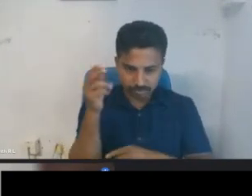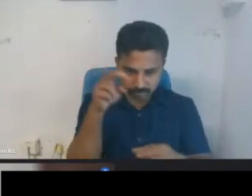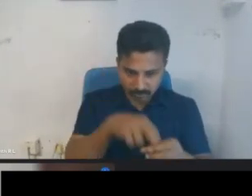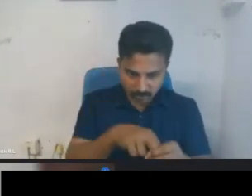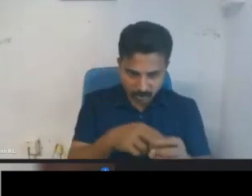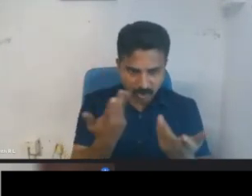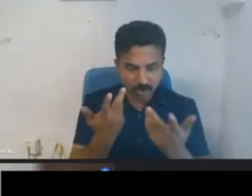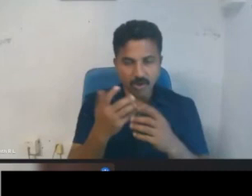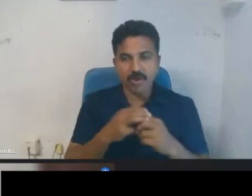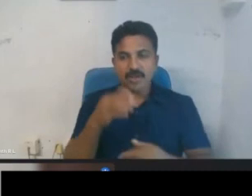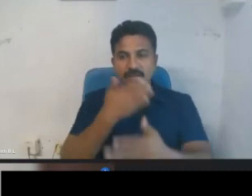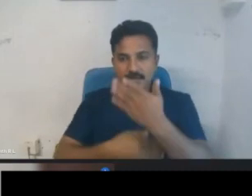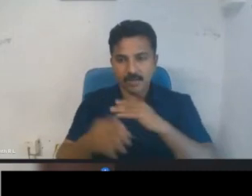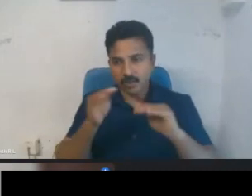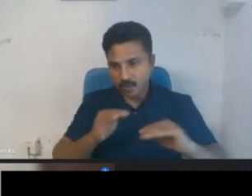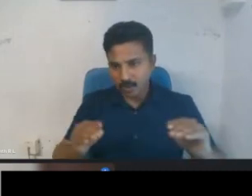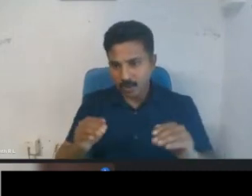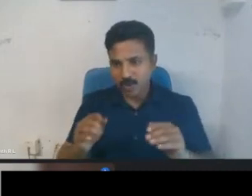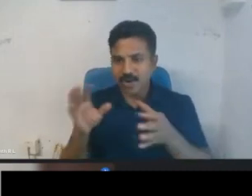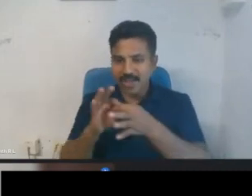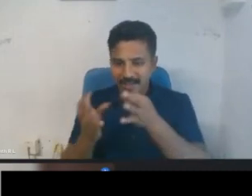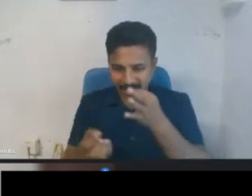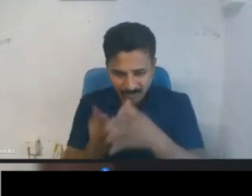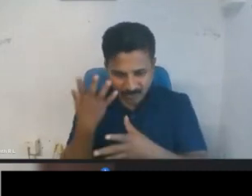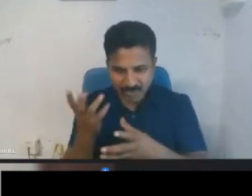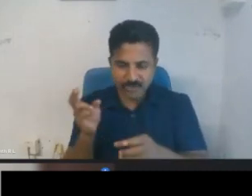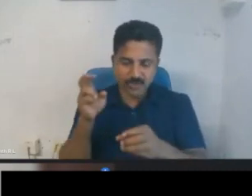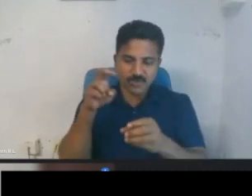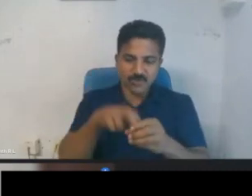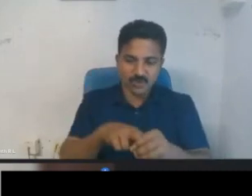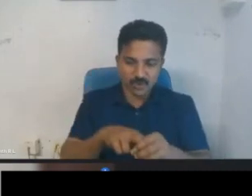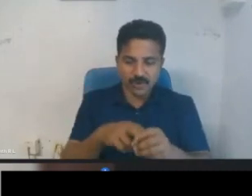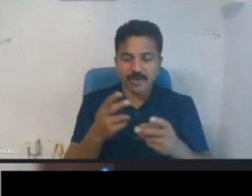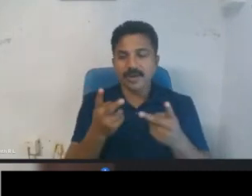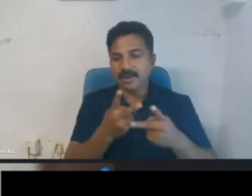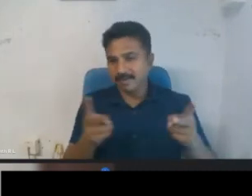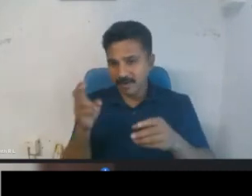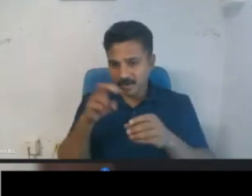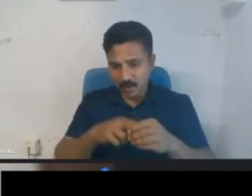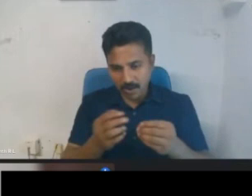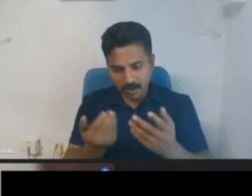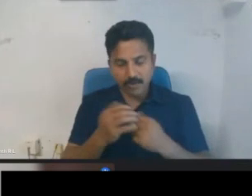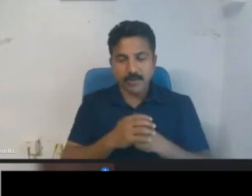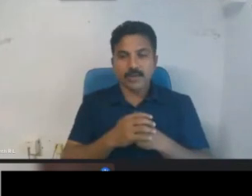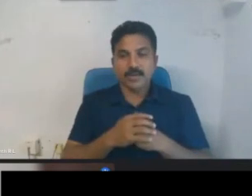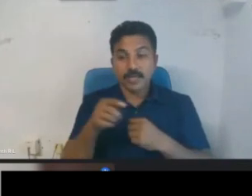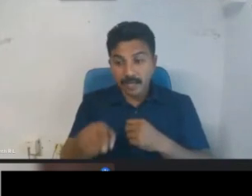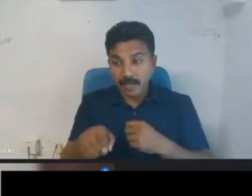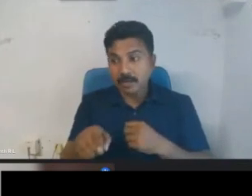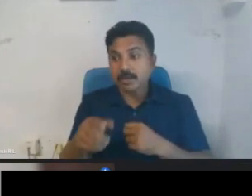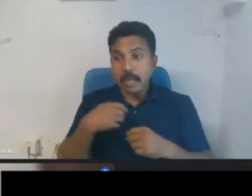ഏതെങ്കിലും ഭിന്നശേഷി കുട്ടികളുടെ ഏതെങ്കിലും കൂട്ടായ്മയുണ്ടെങ്കിൽ അങ്ങനെയുള്ള സന്നദ്ധ സംഘടനകളുമായി ചേർന്ന് പ്രവർത്തിക്കുക.